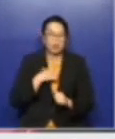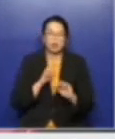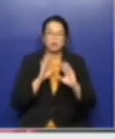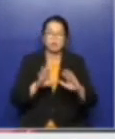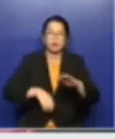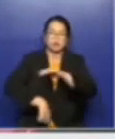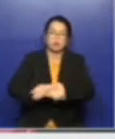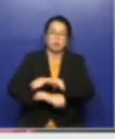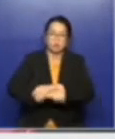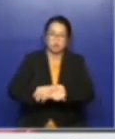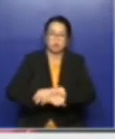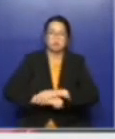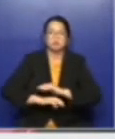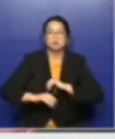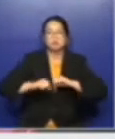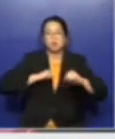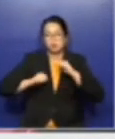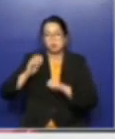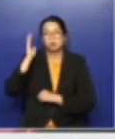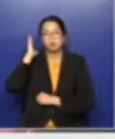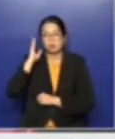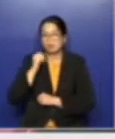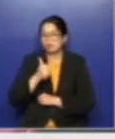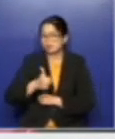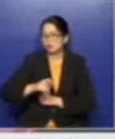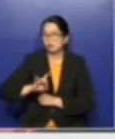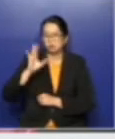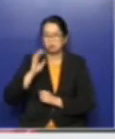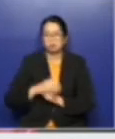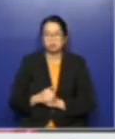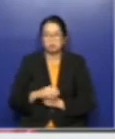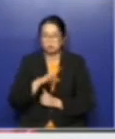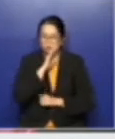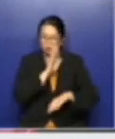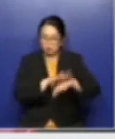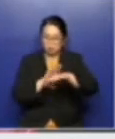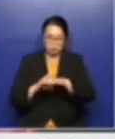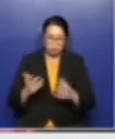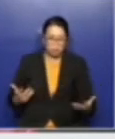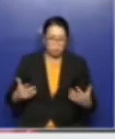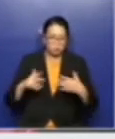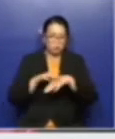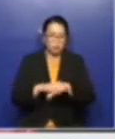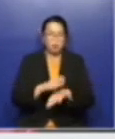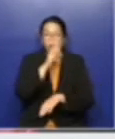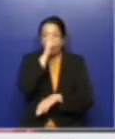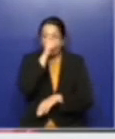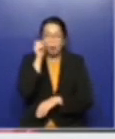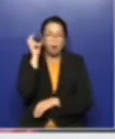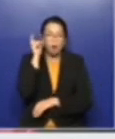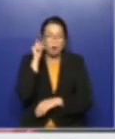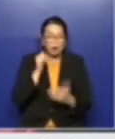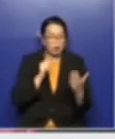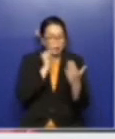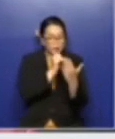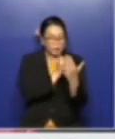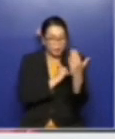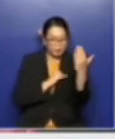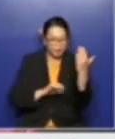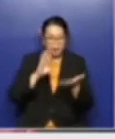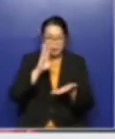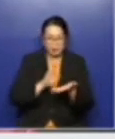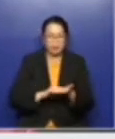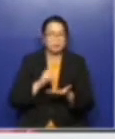ดนี้กับเยาวชนชายทั้งประเทศลองไปทำดูทุกมิติค่ะขอ